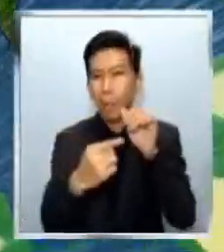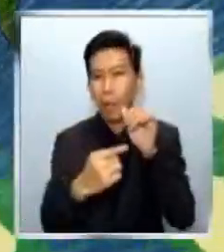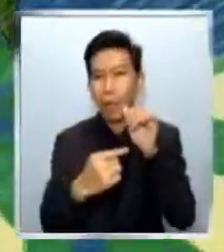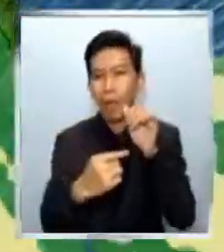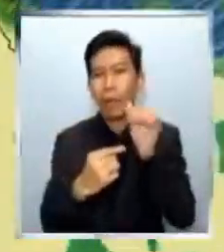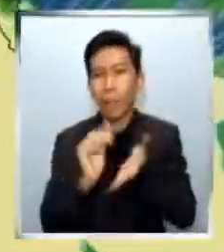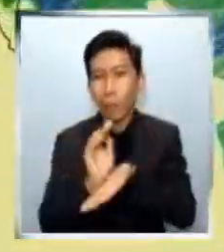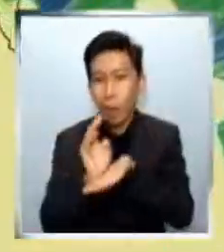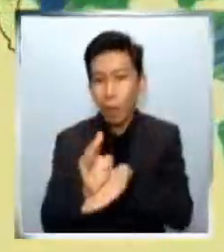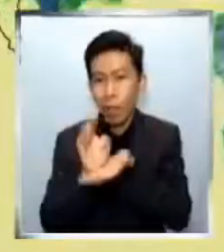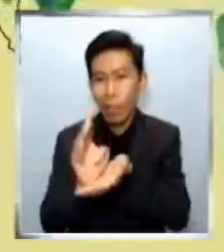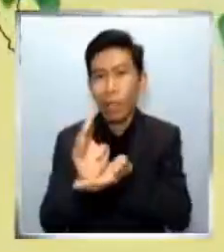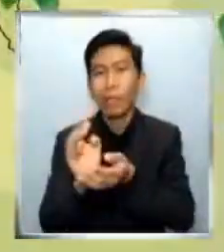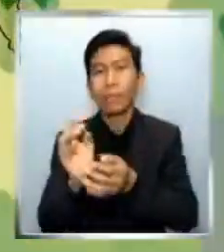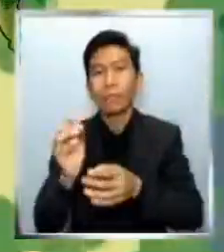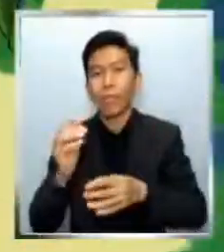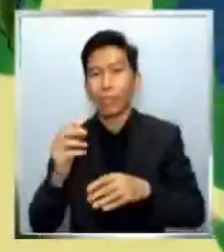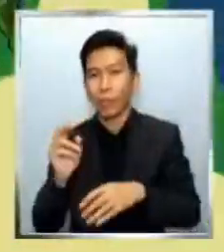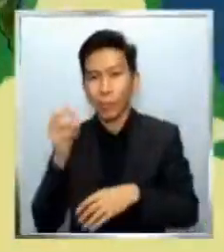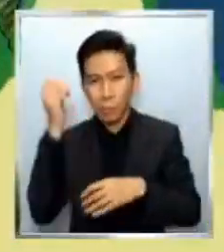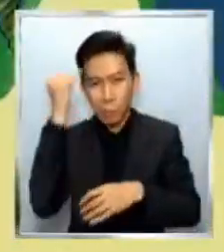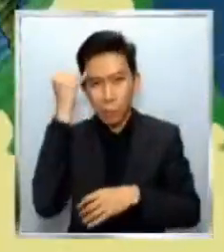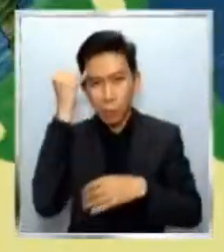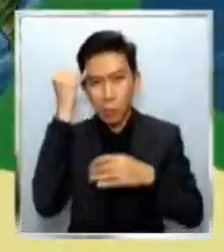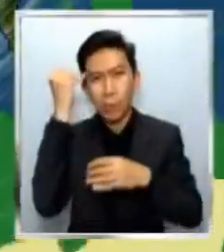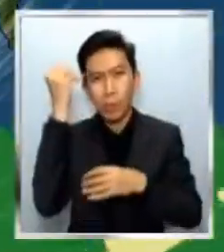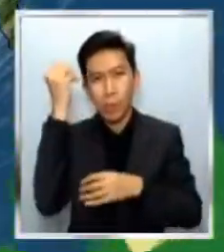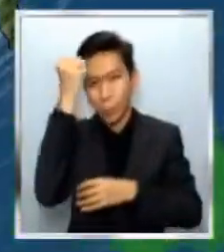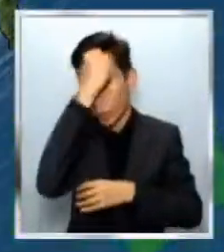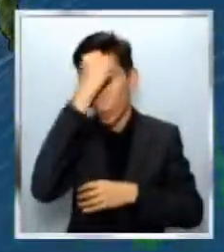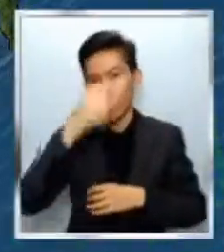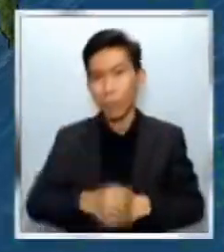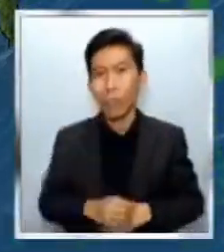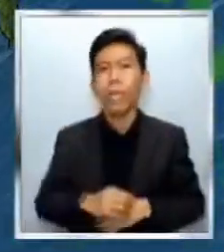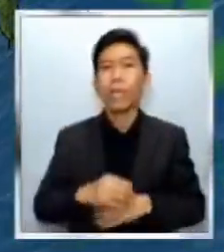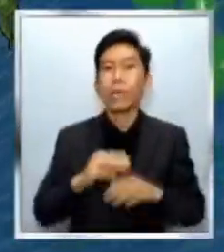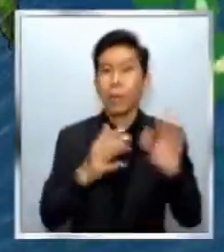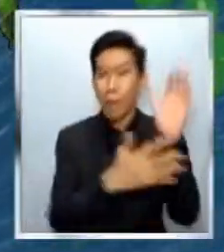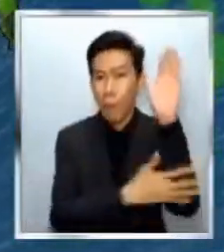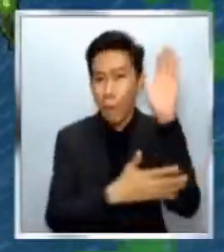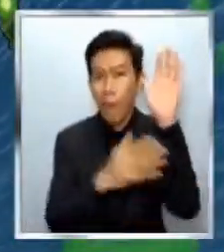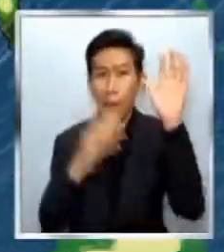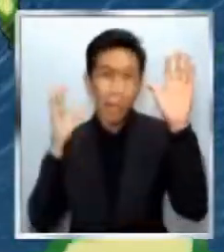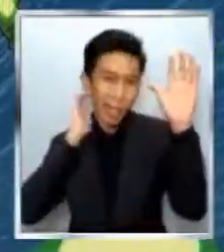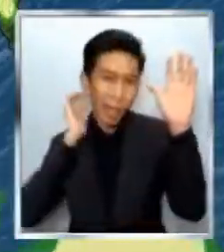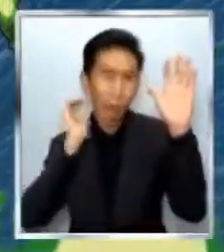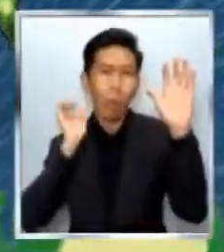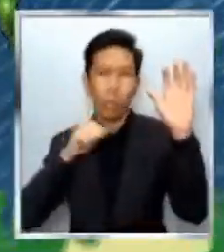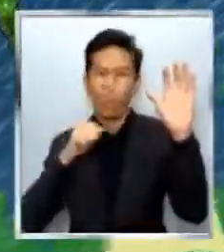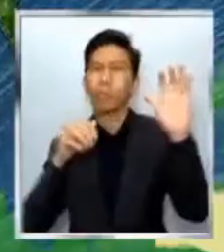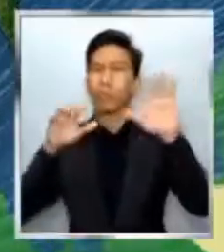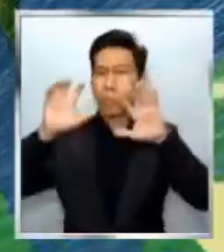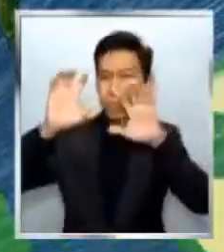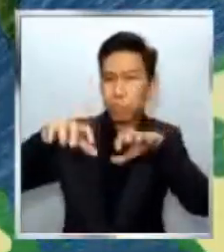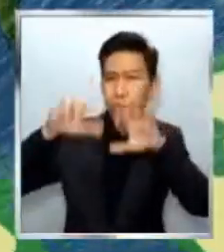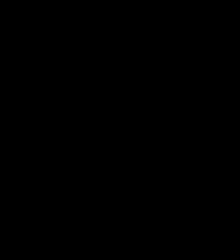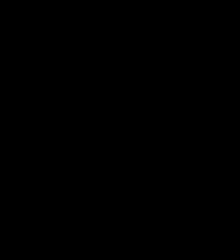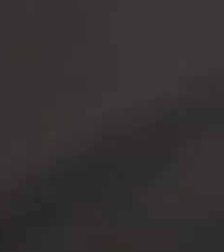Sulu. Buong Mindanao na ang posibleng ulanin pagsapit ng hapon. At maging I am ready sa banta ng